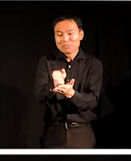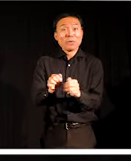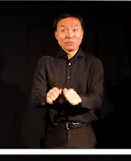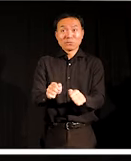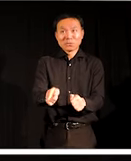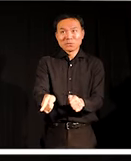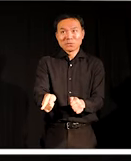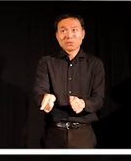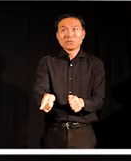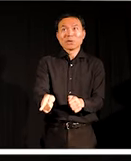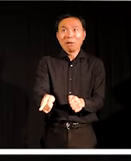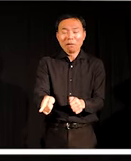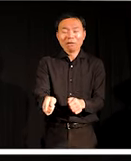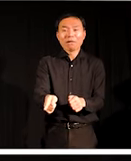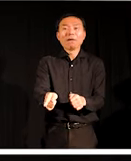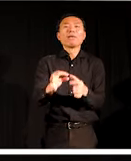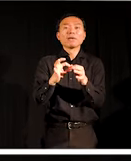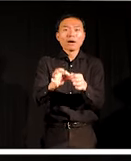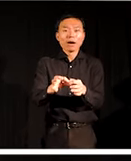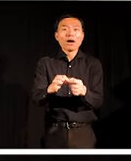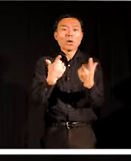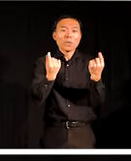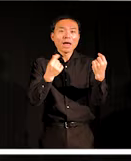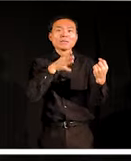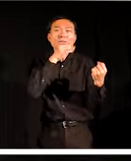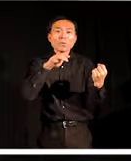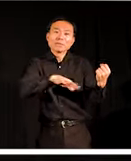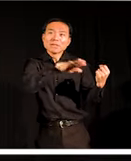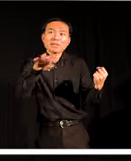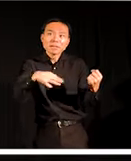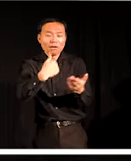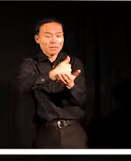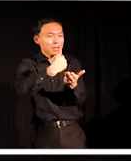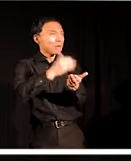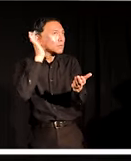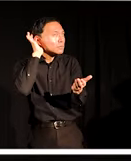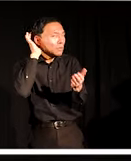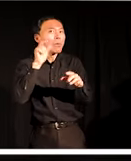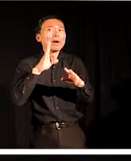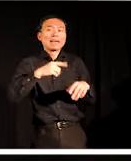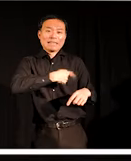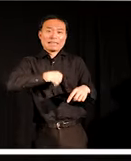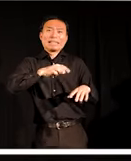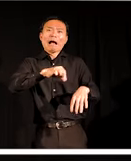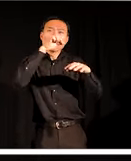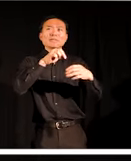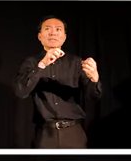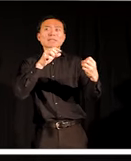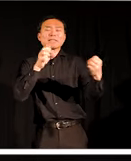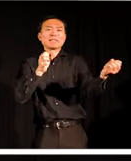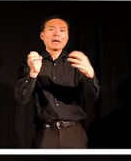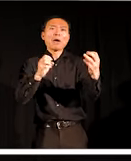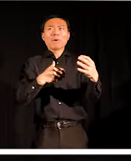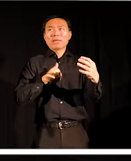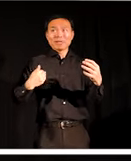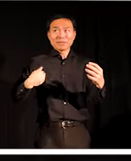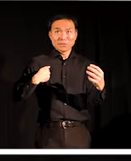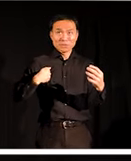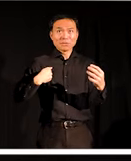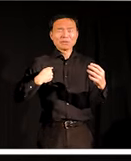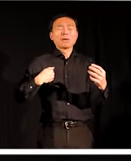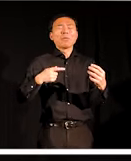え聞いてる生徒たちもあの気軽に参加できるしお互いに対話も生まれて本当にいい